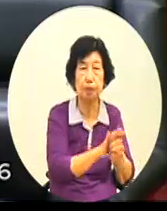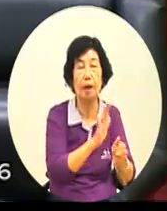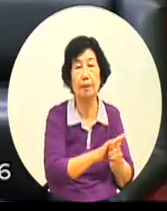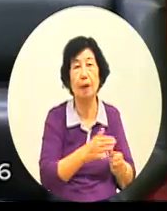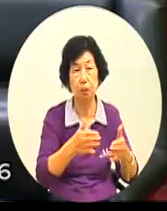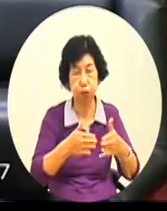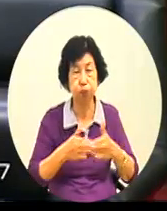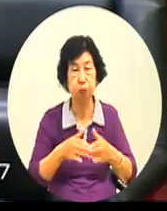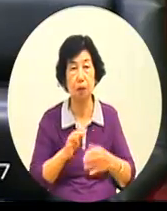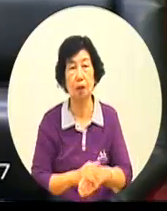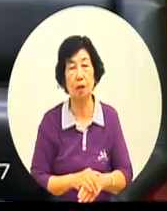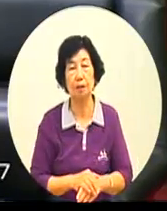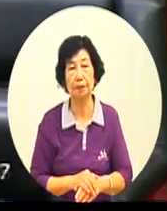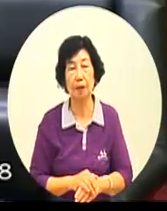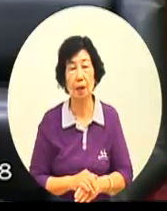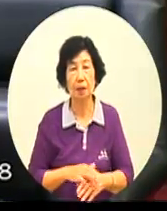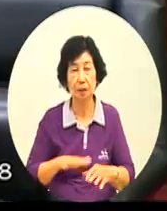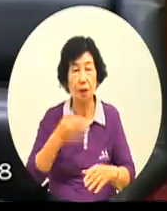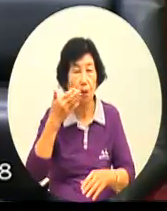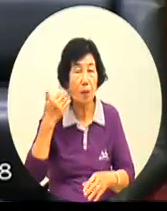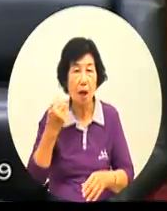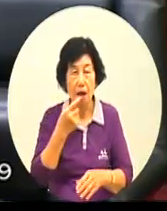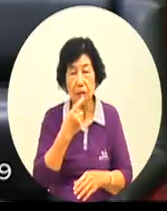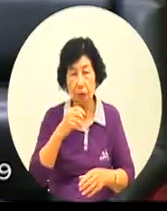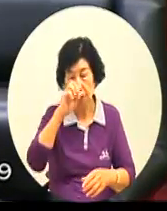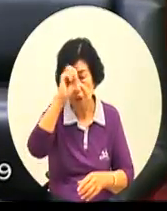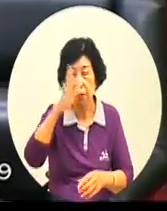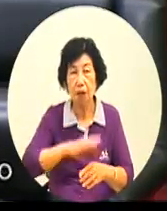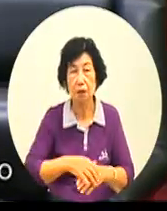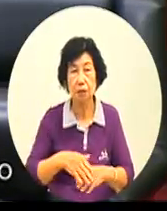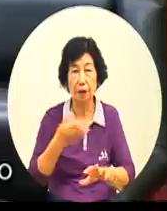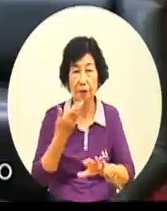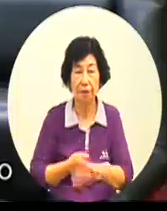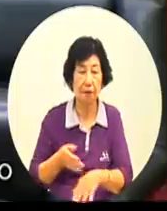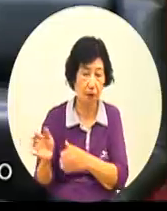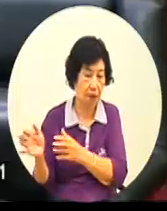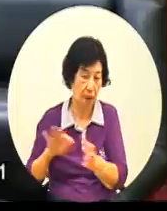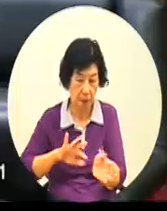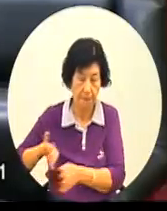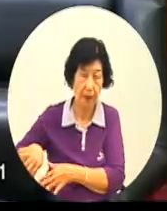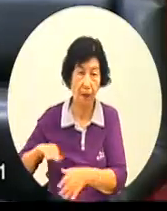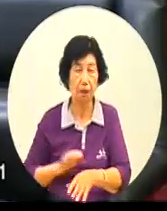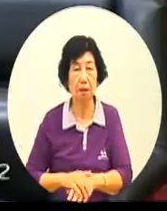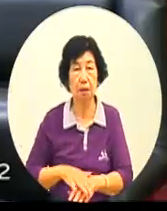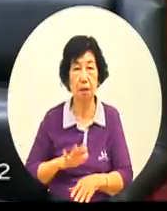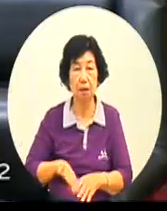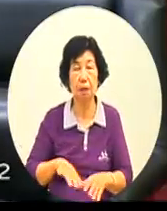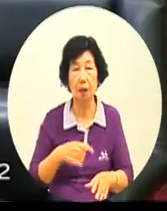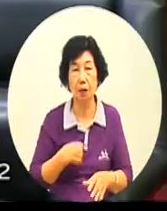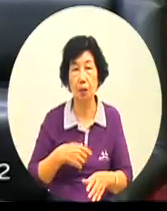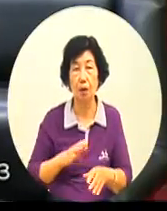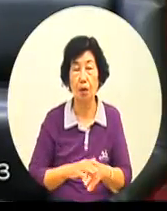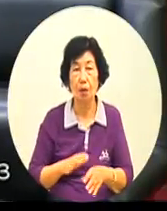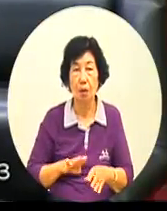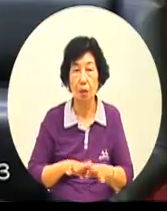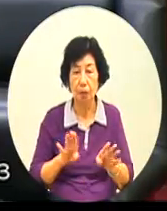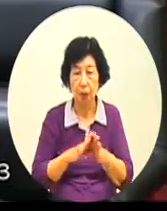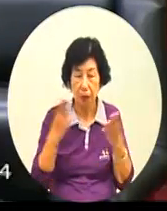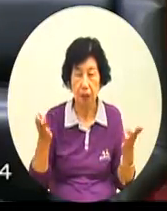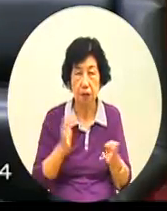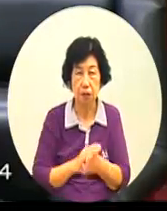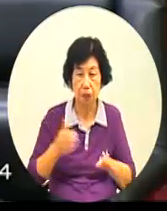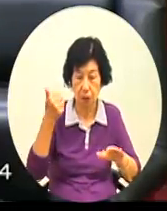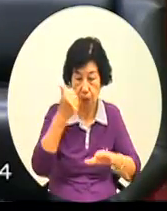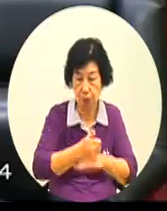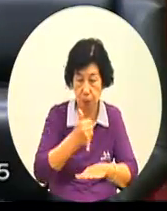是不是可以这样子做？我从担任议员到现在，我没有离开过社政，那是因为什么？我扛着我们原